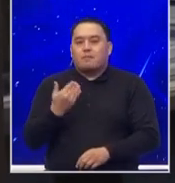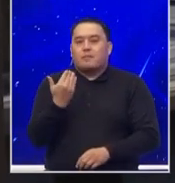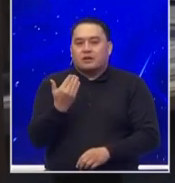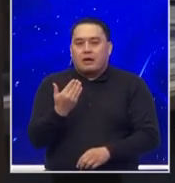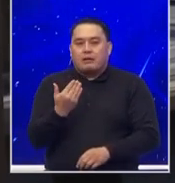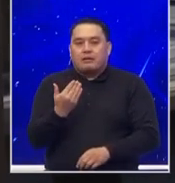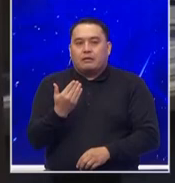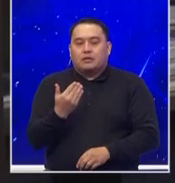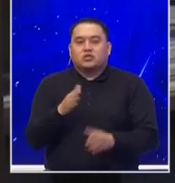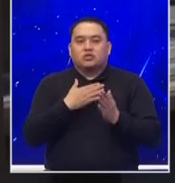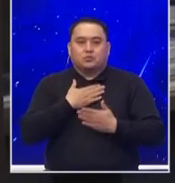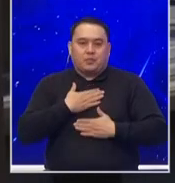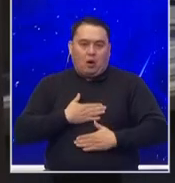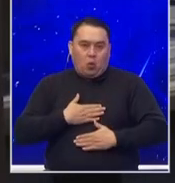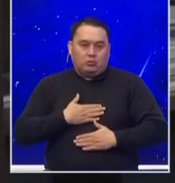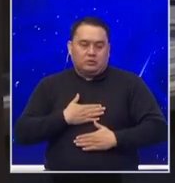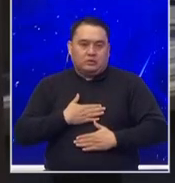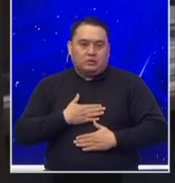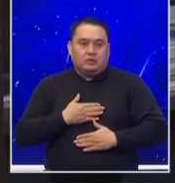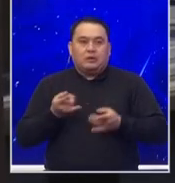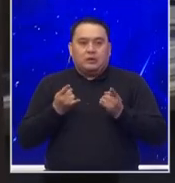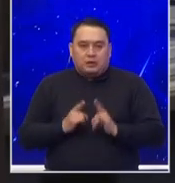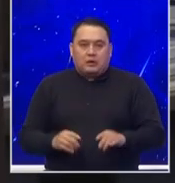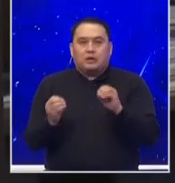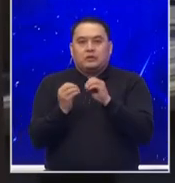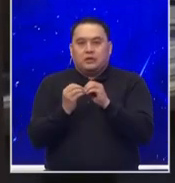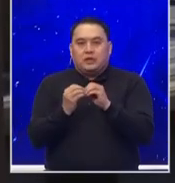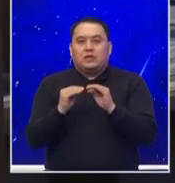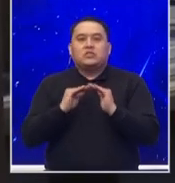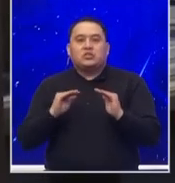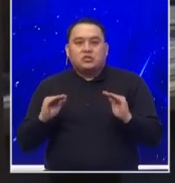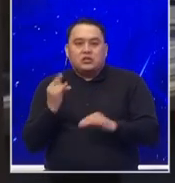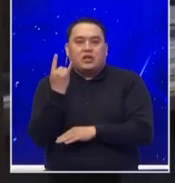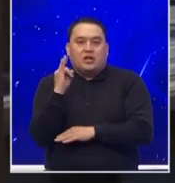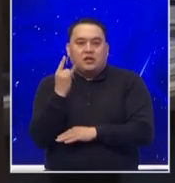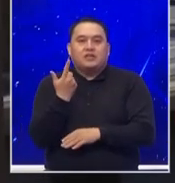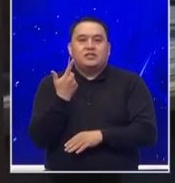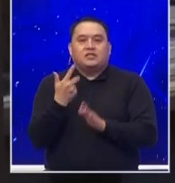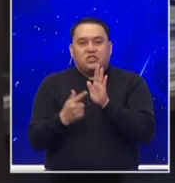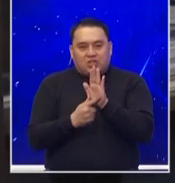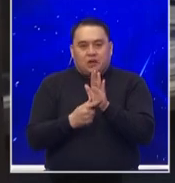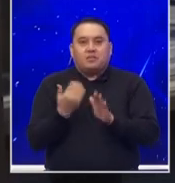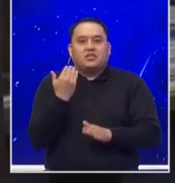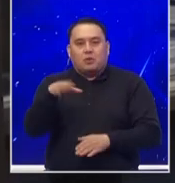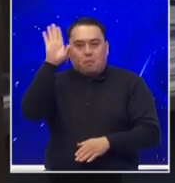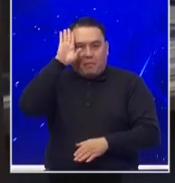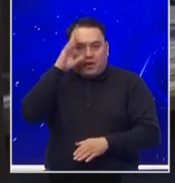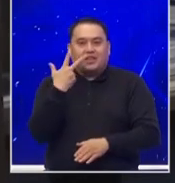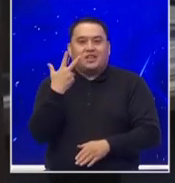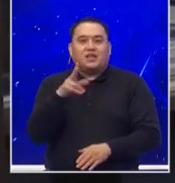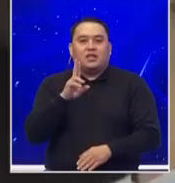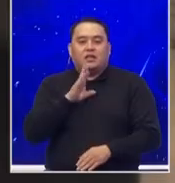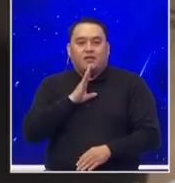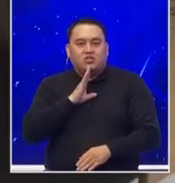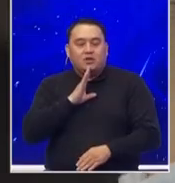прошла спокойно. Родилось 10 детей, 7 из них мальчиков и 3